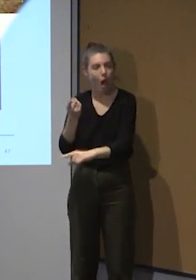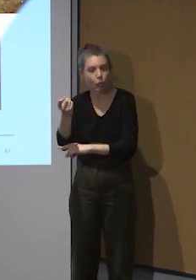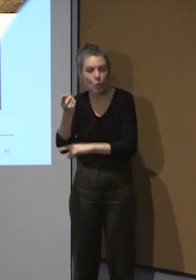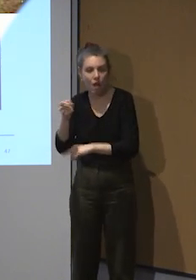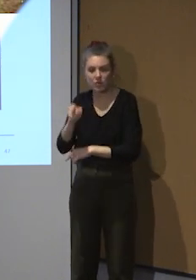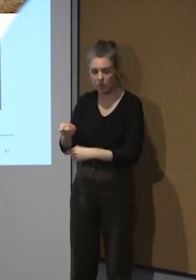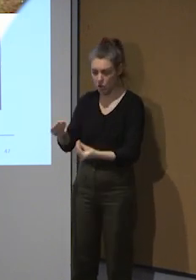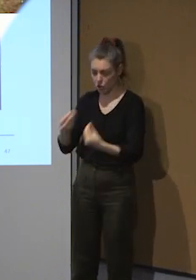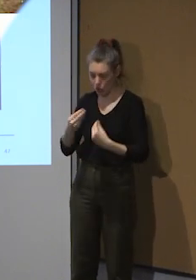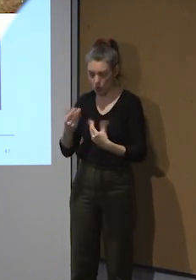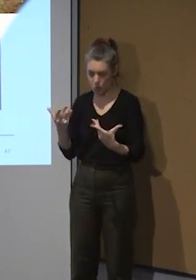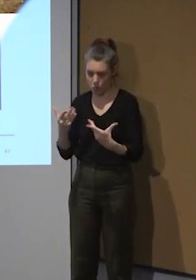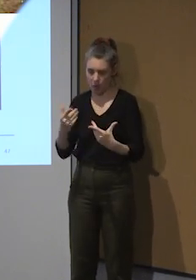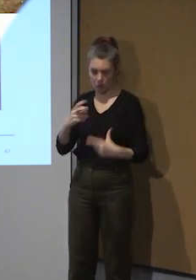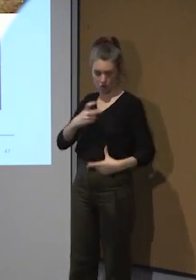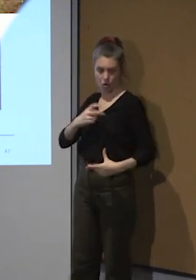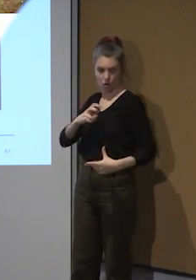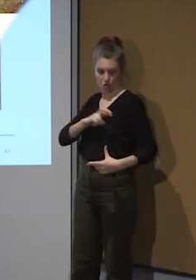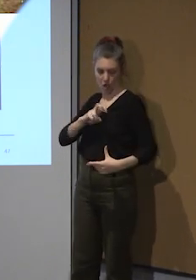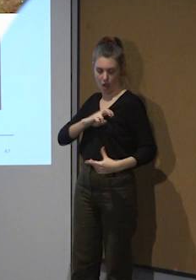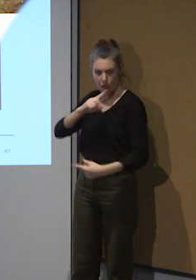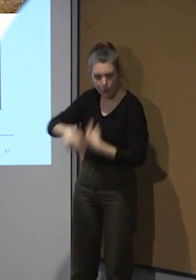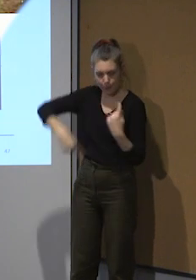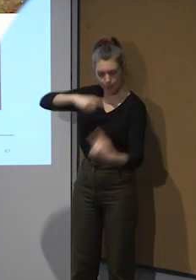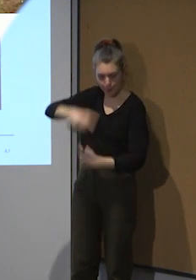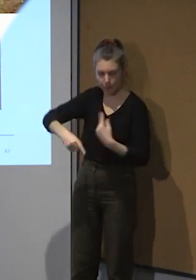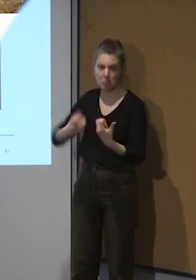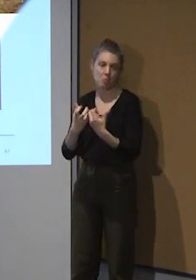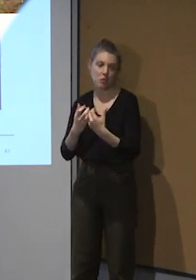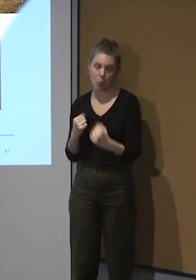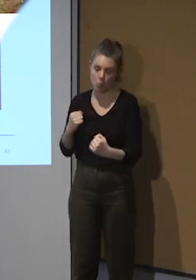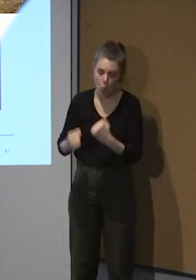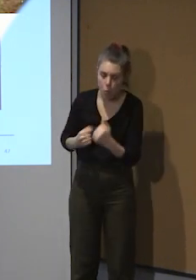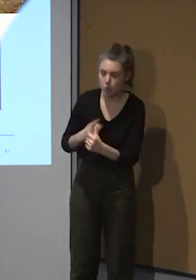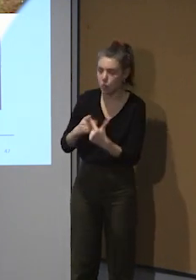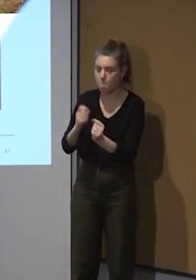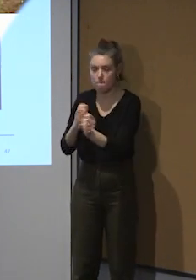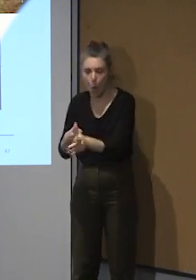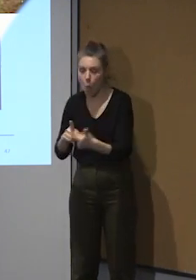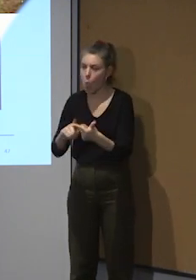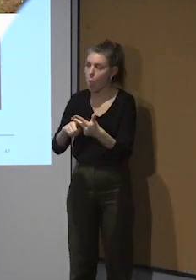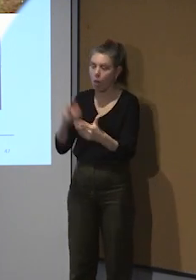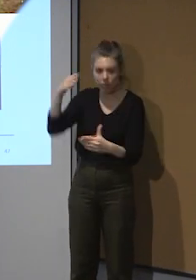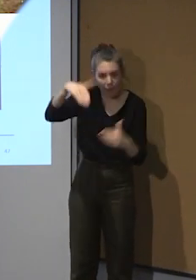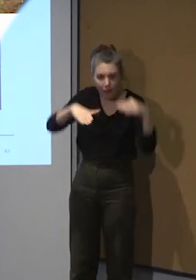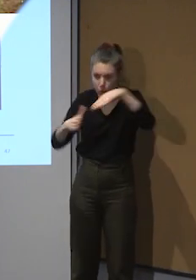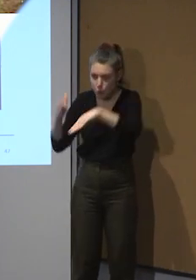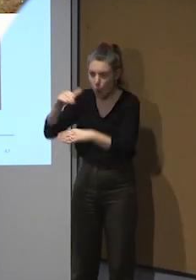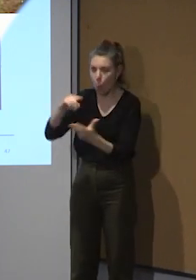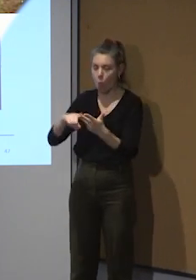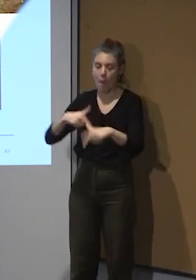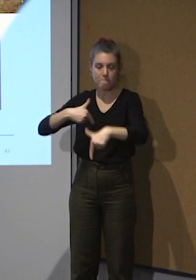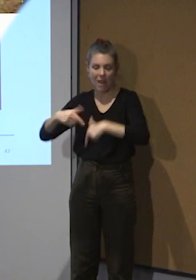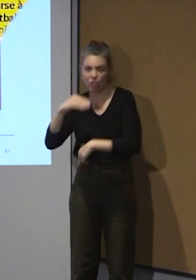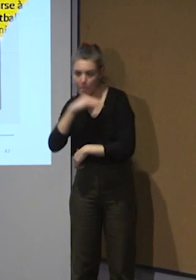fonctionner le système cardio-respiratoire. Donc on parle de course à pied, de vélo, de natation, de marche rapide.